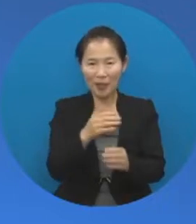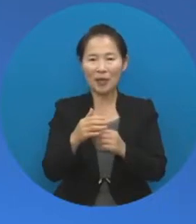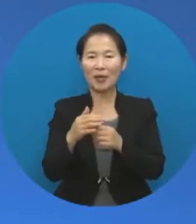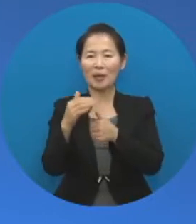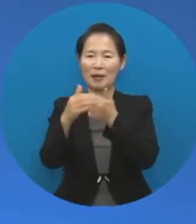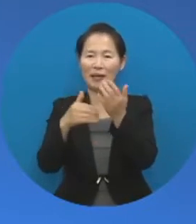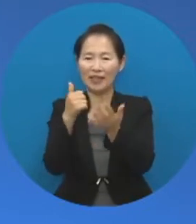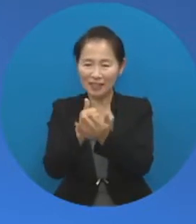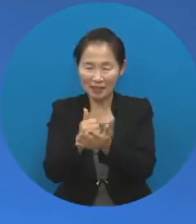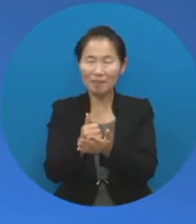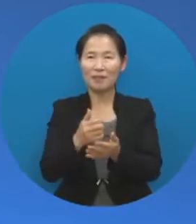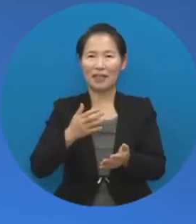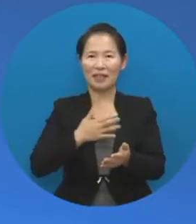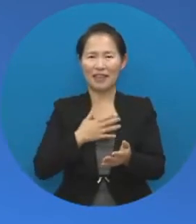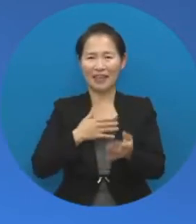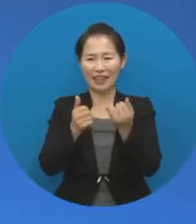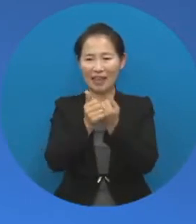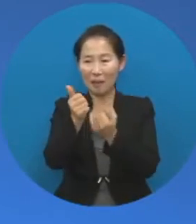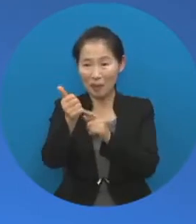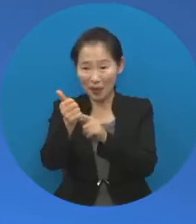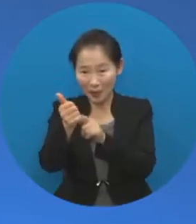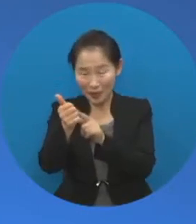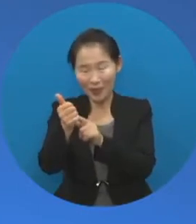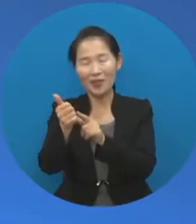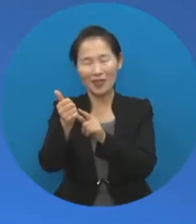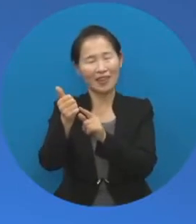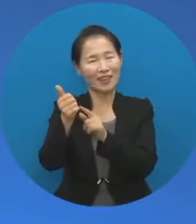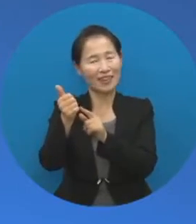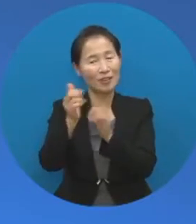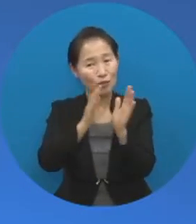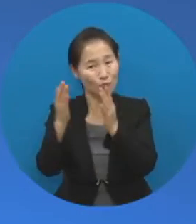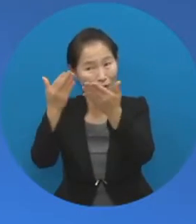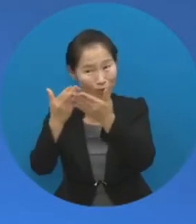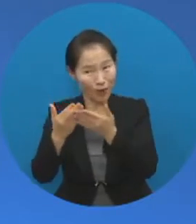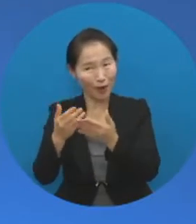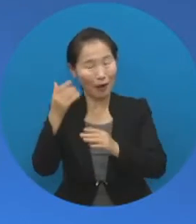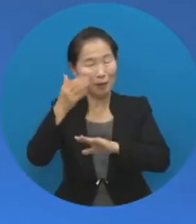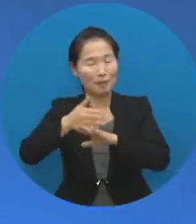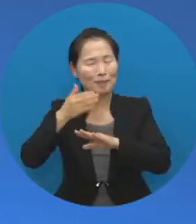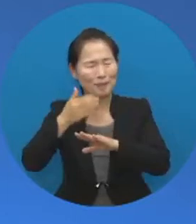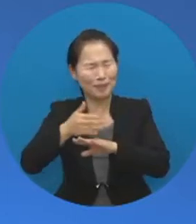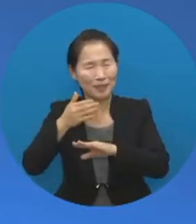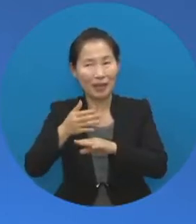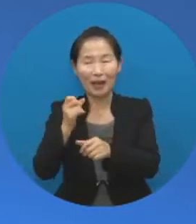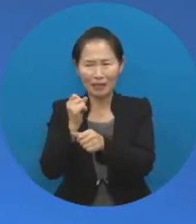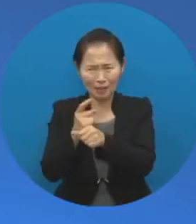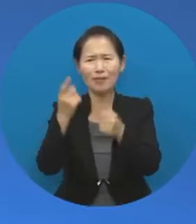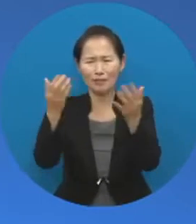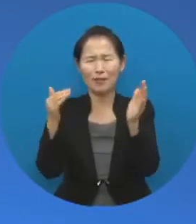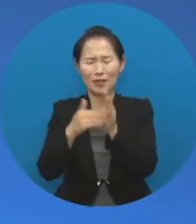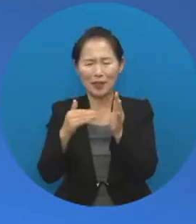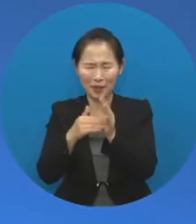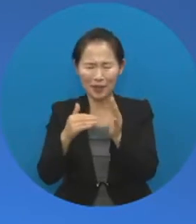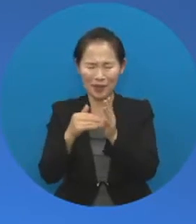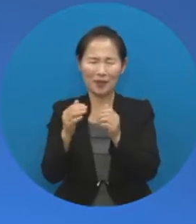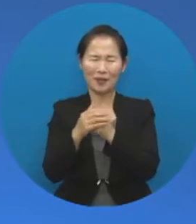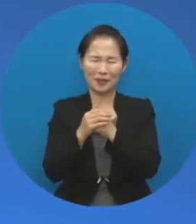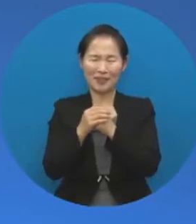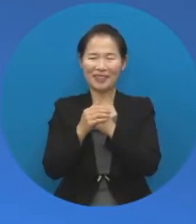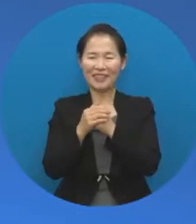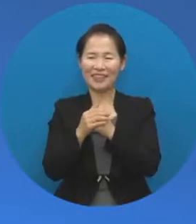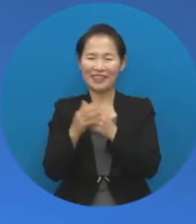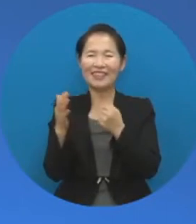배우자를 주셔서 너무 감사합니다. 너무 그냥 하여튼 이미 주신 거예요. 그래서 너희가